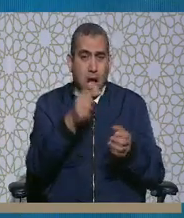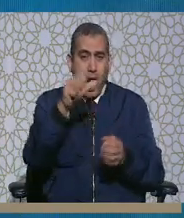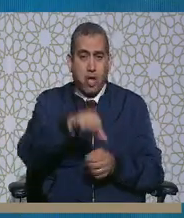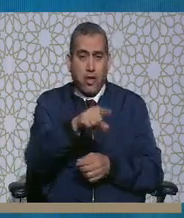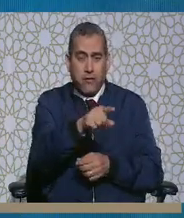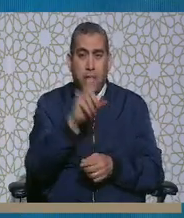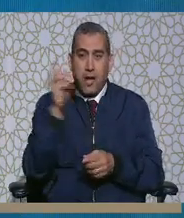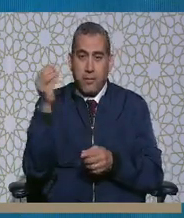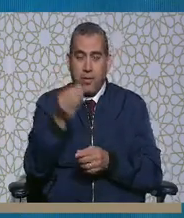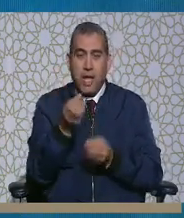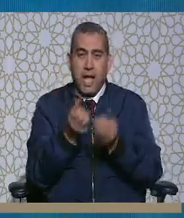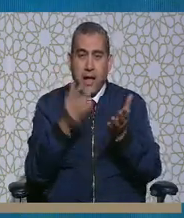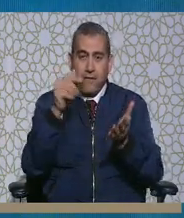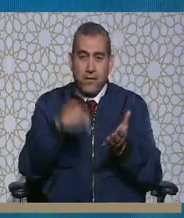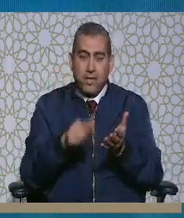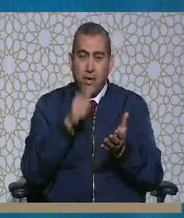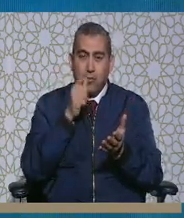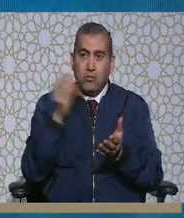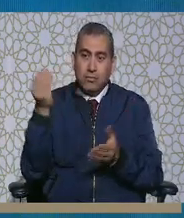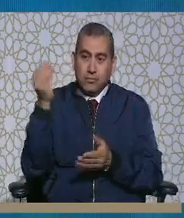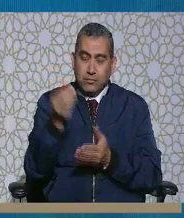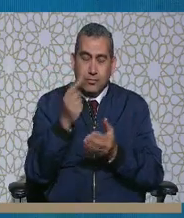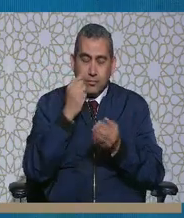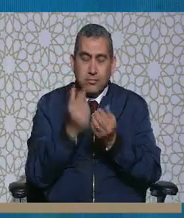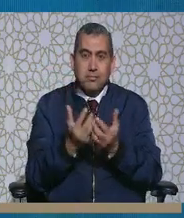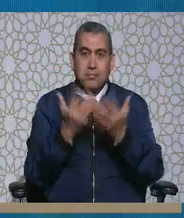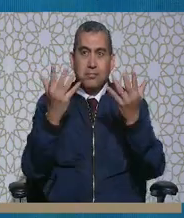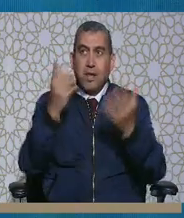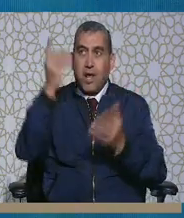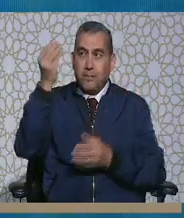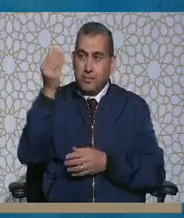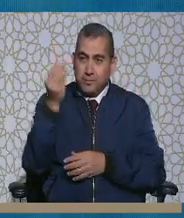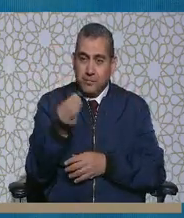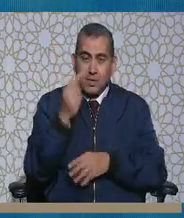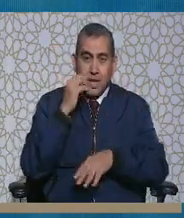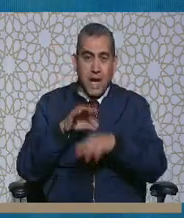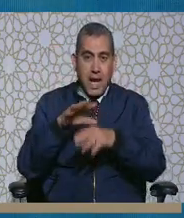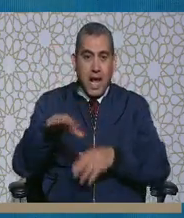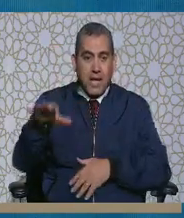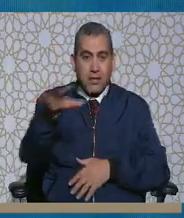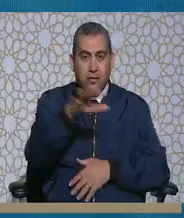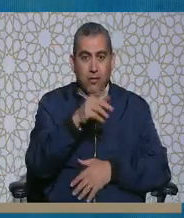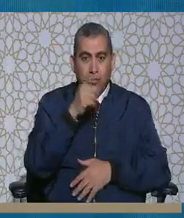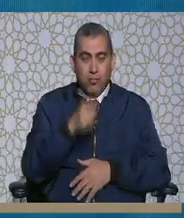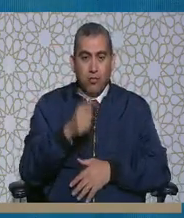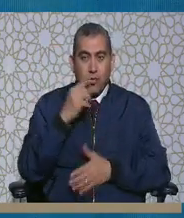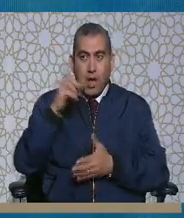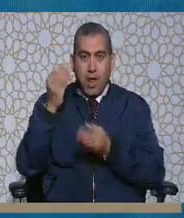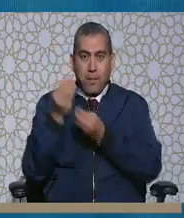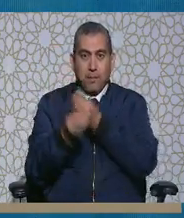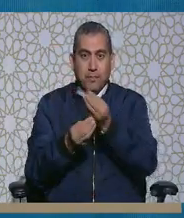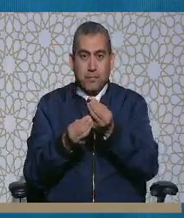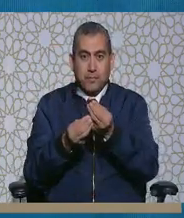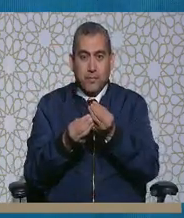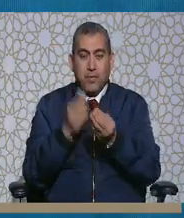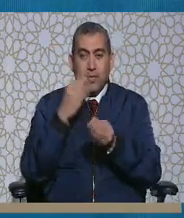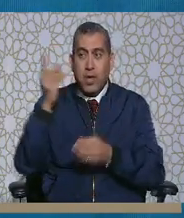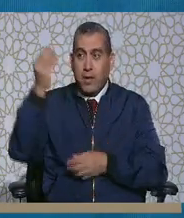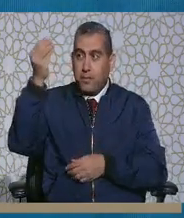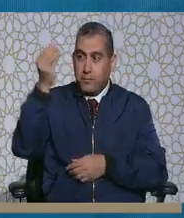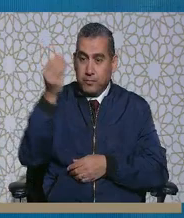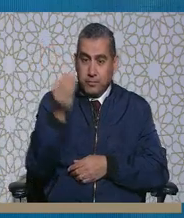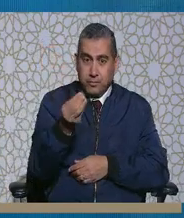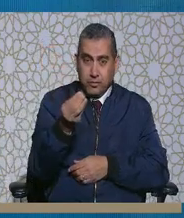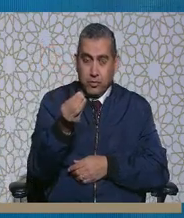فالمسالة نزلت به فاقه فانزلها بالناس لم تسد فاقته ومن نزلت به